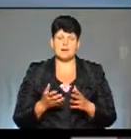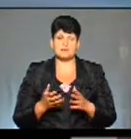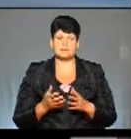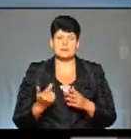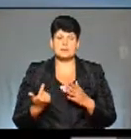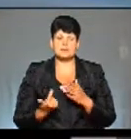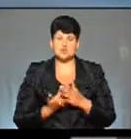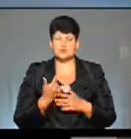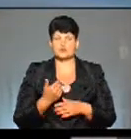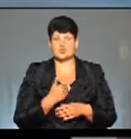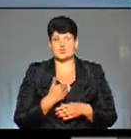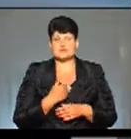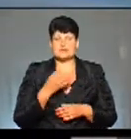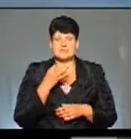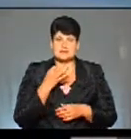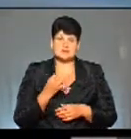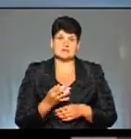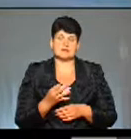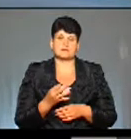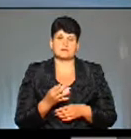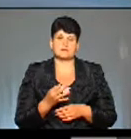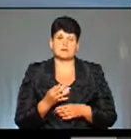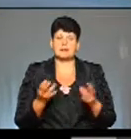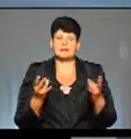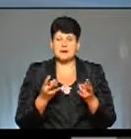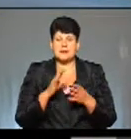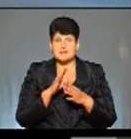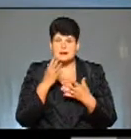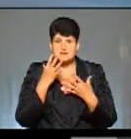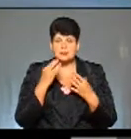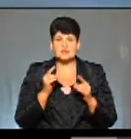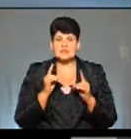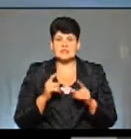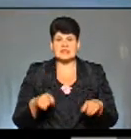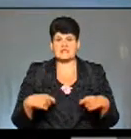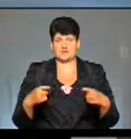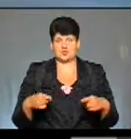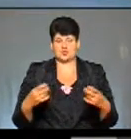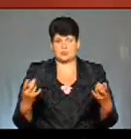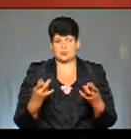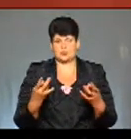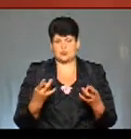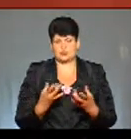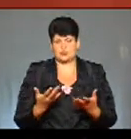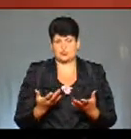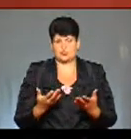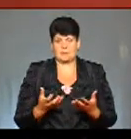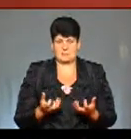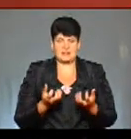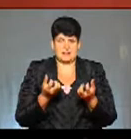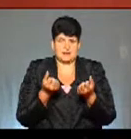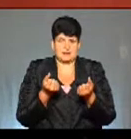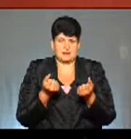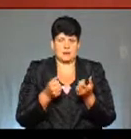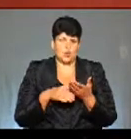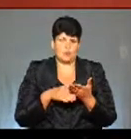ж таки, хочеться мені сказати, що треба не забувати, що не тільки візочні які потребують, розумієте, якоїсь підтримки і